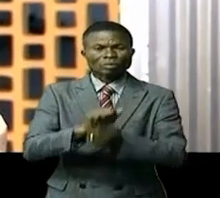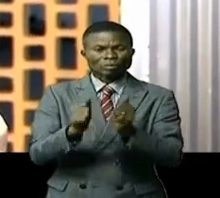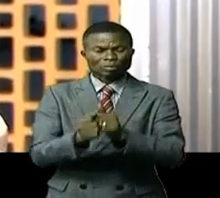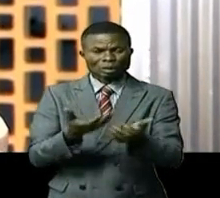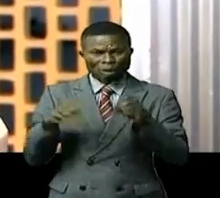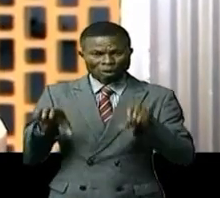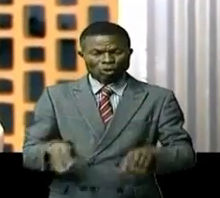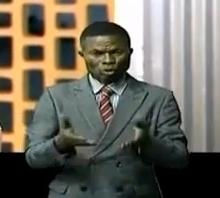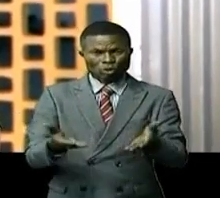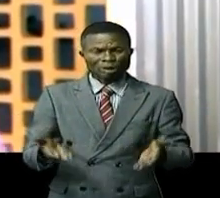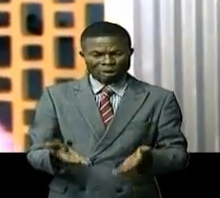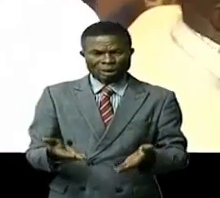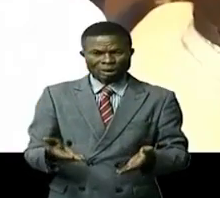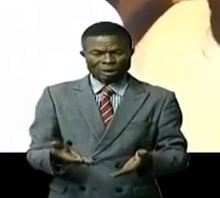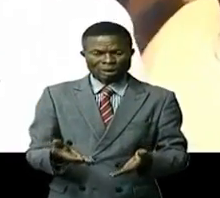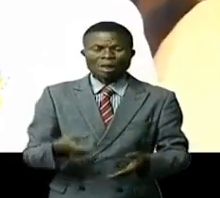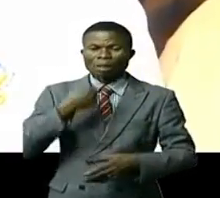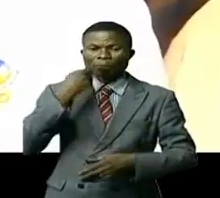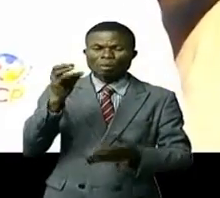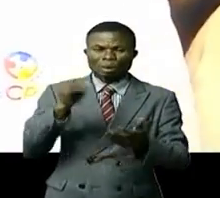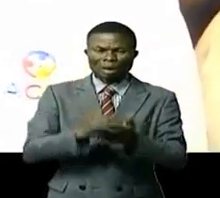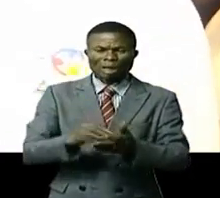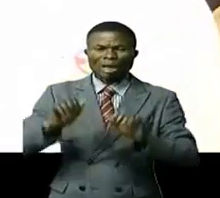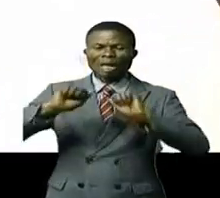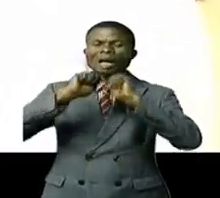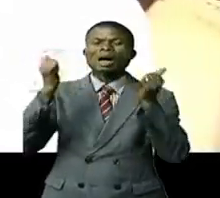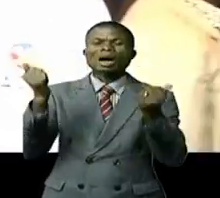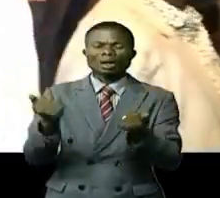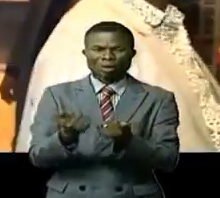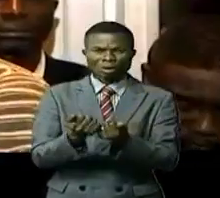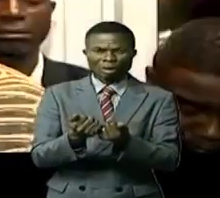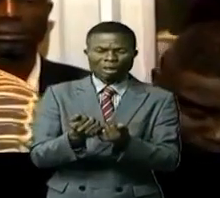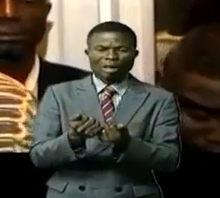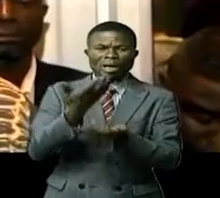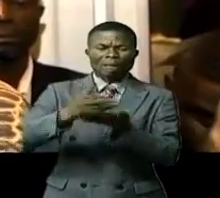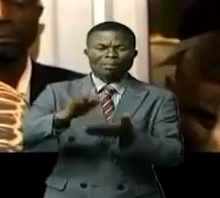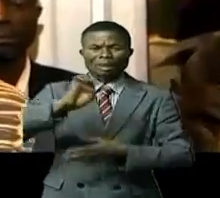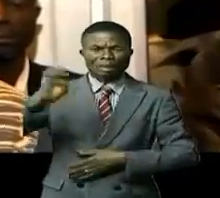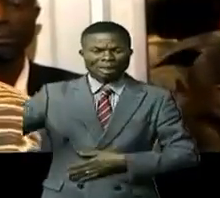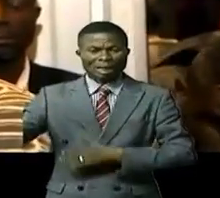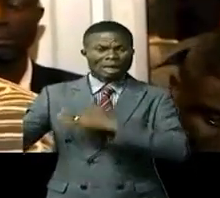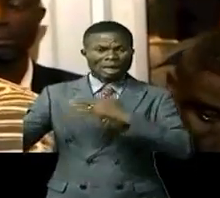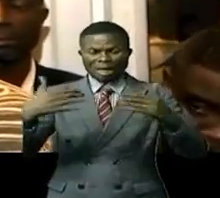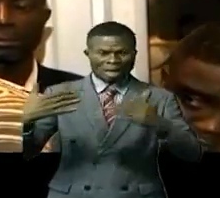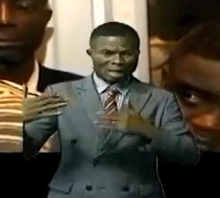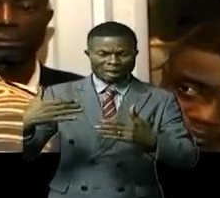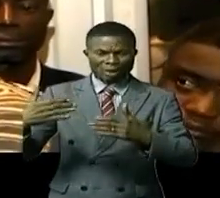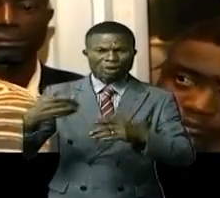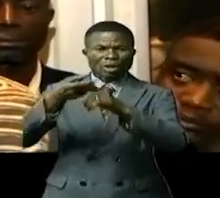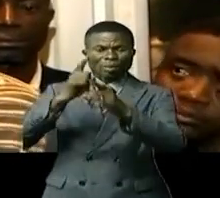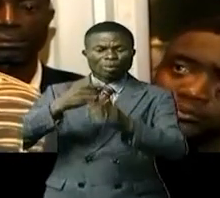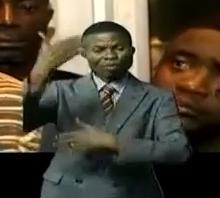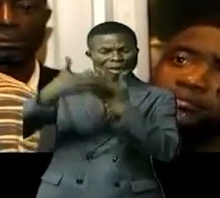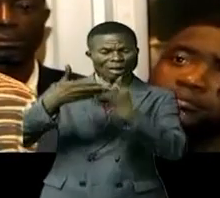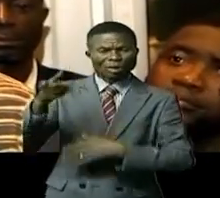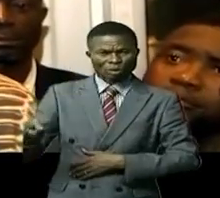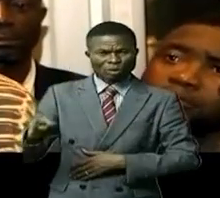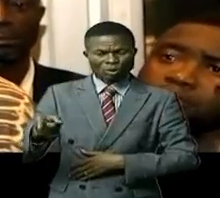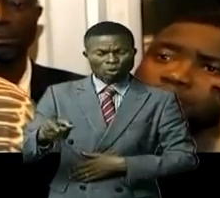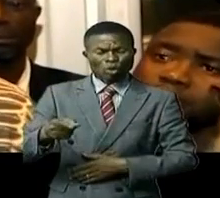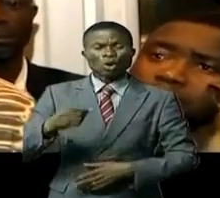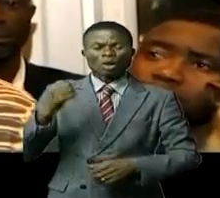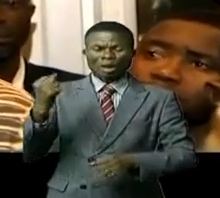Congo. Nous avons parlé de la situation de l'Est, la guerre qu'ils ont imposée justement, les